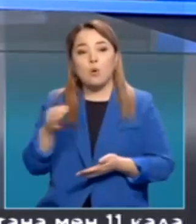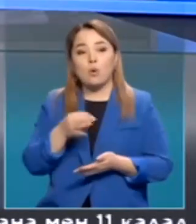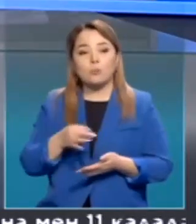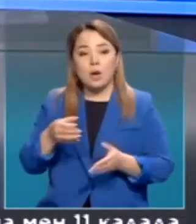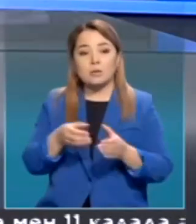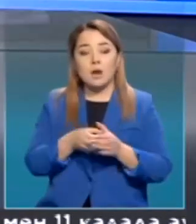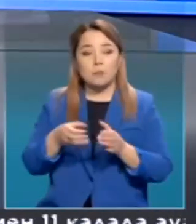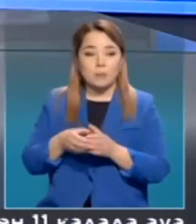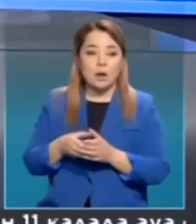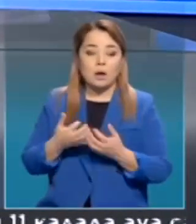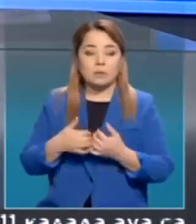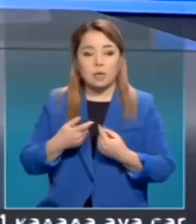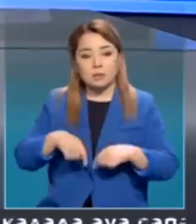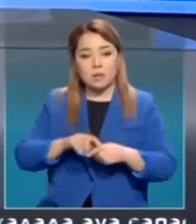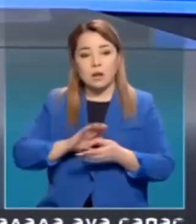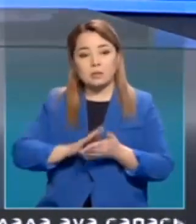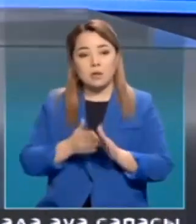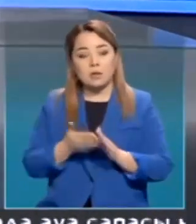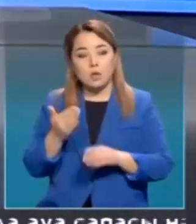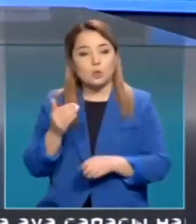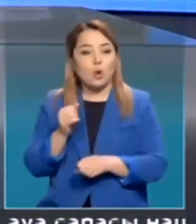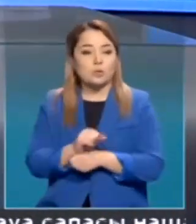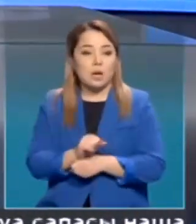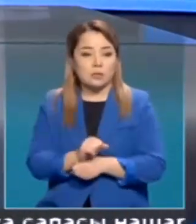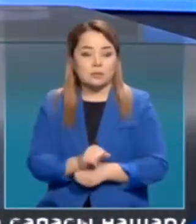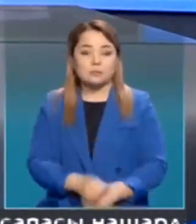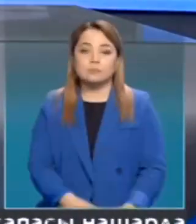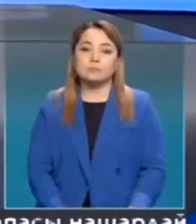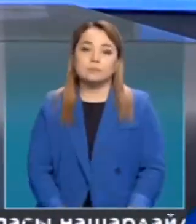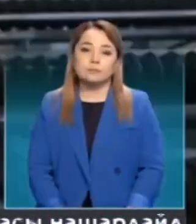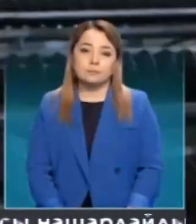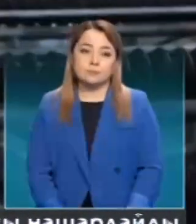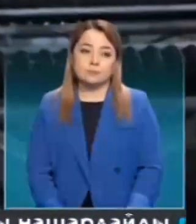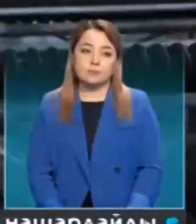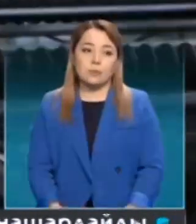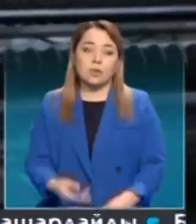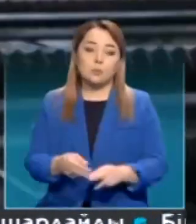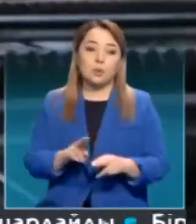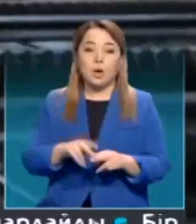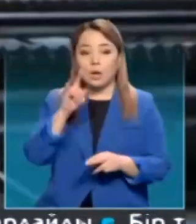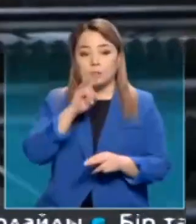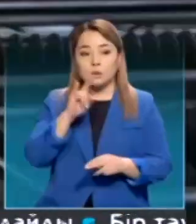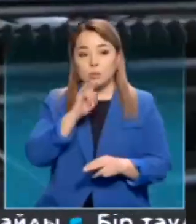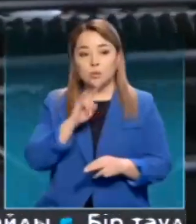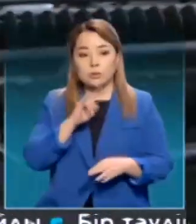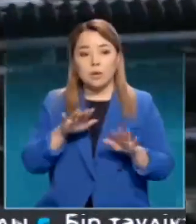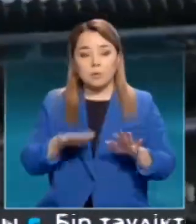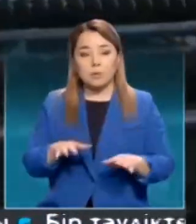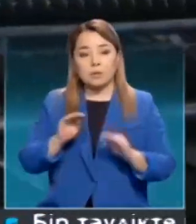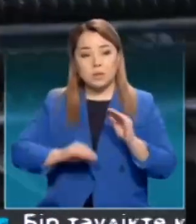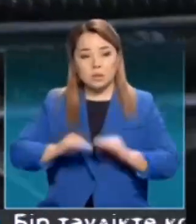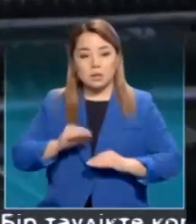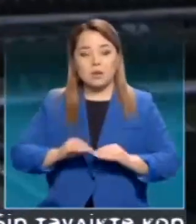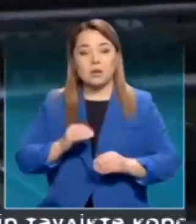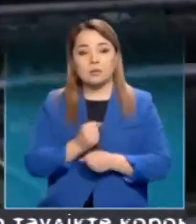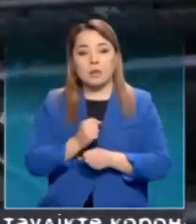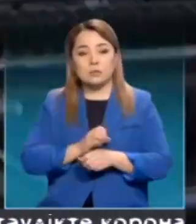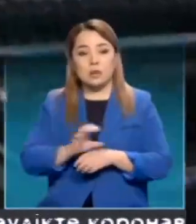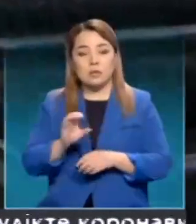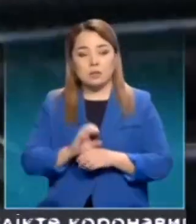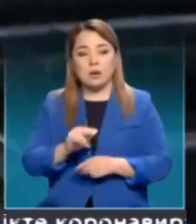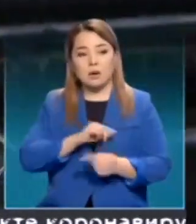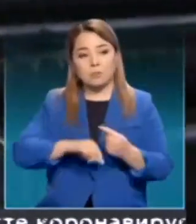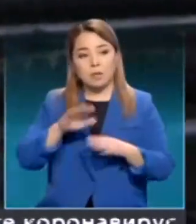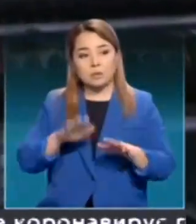облысындағы компаниямен арадағы келісім шарт тоқтаған. Бұл Қазақстандағы мұнай ұңғымаларына қажетті жабдықтар шығаратын бірден-бір